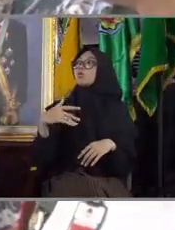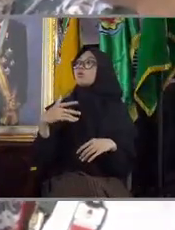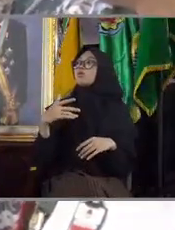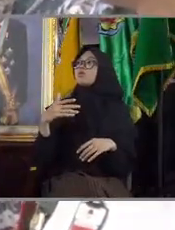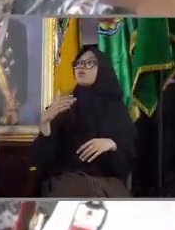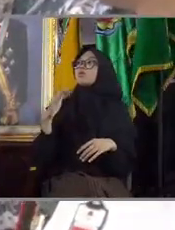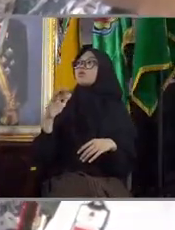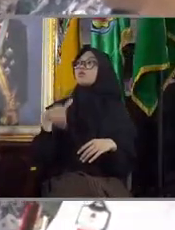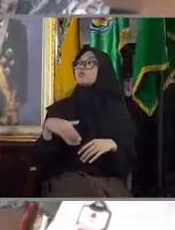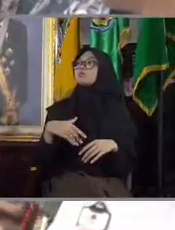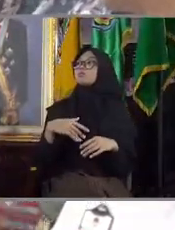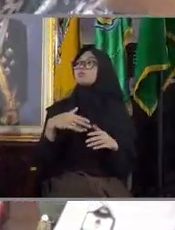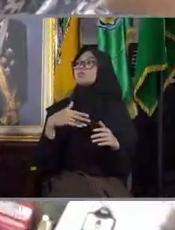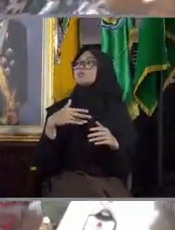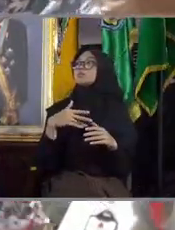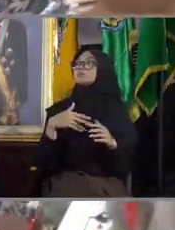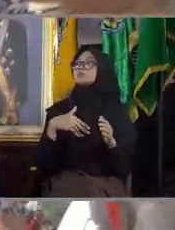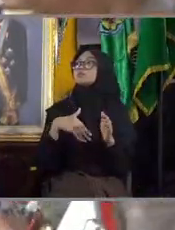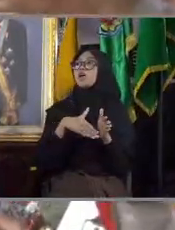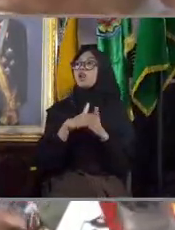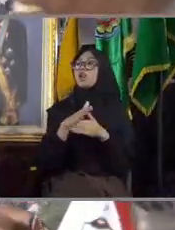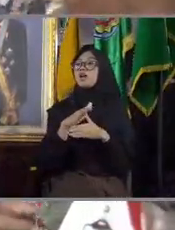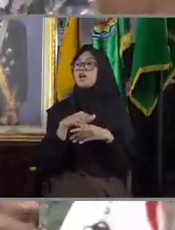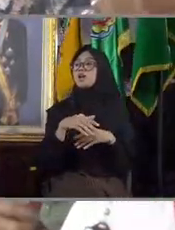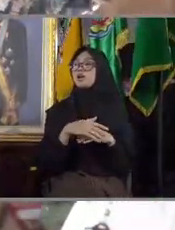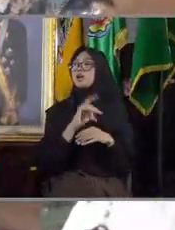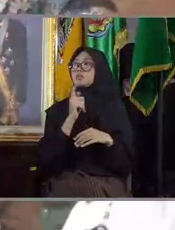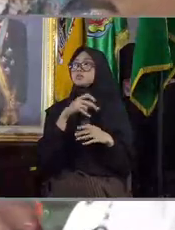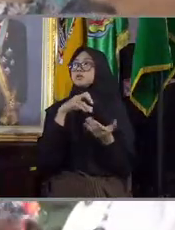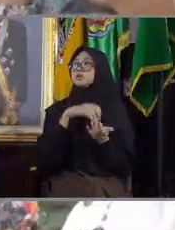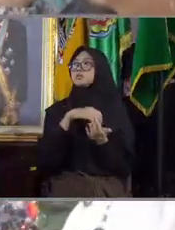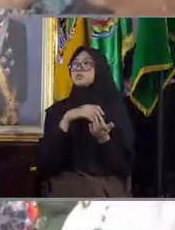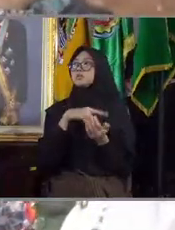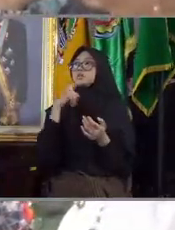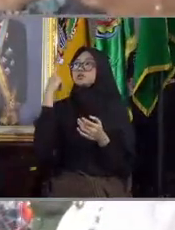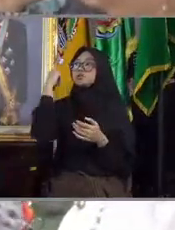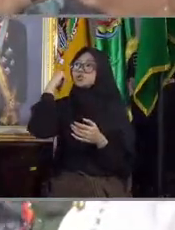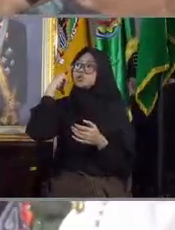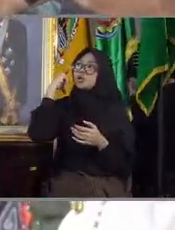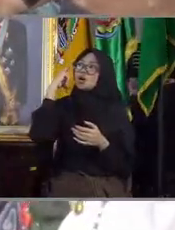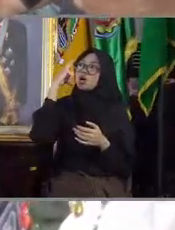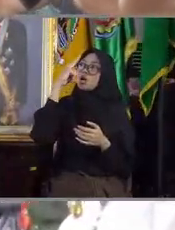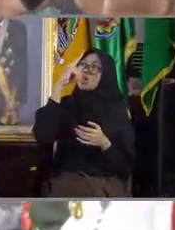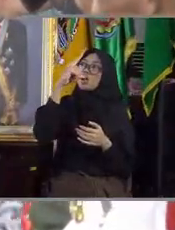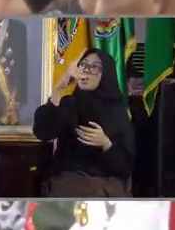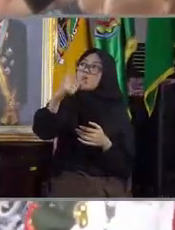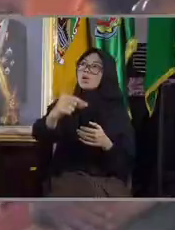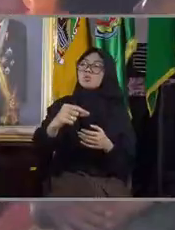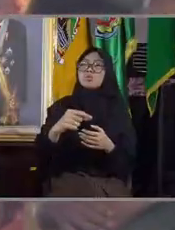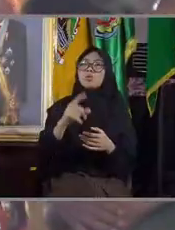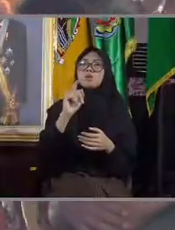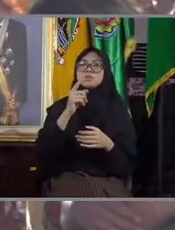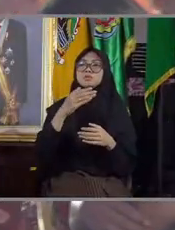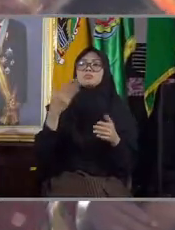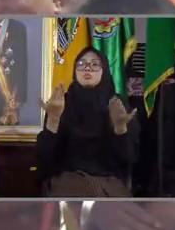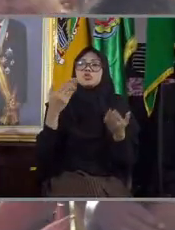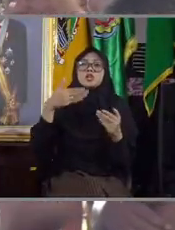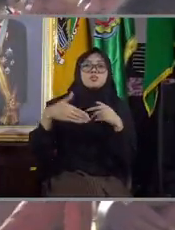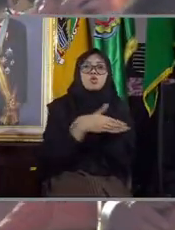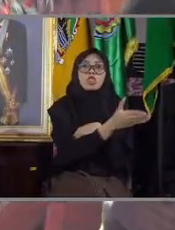itu jauh sekali dari kota. Ini kayaknya muternya kan Brebes ya Pak? Salah jalan